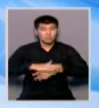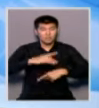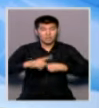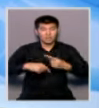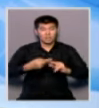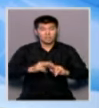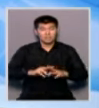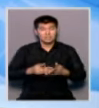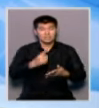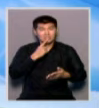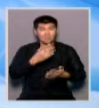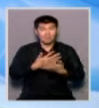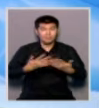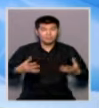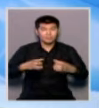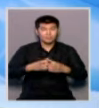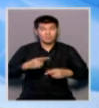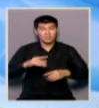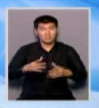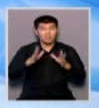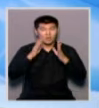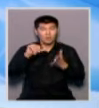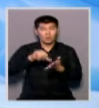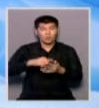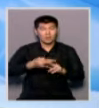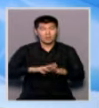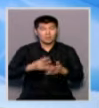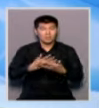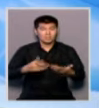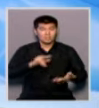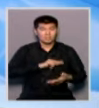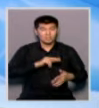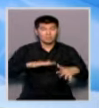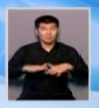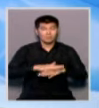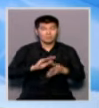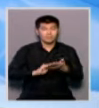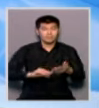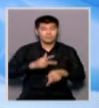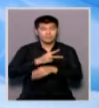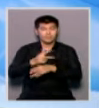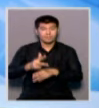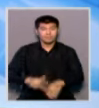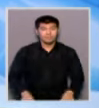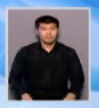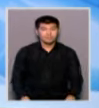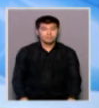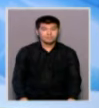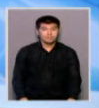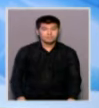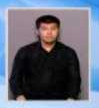самосознания, языка, менталитета и религии, участвовавшее в координации работы СМИ, смотрите в следующем сюжете.